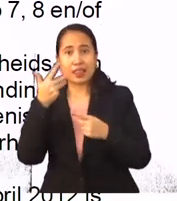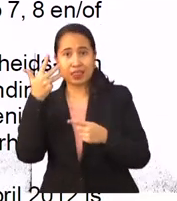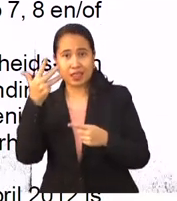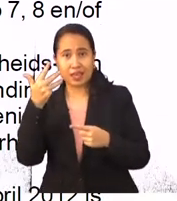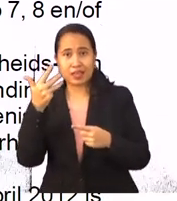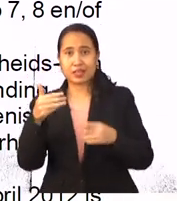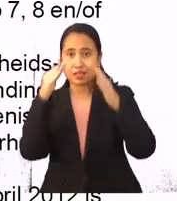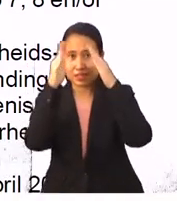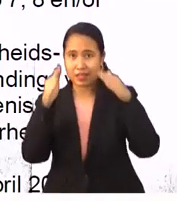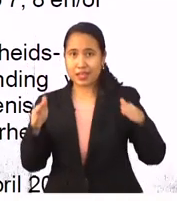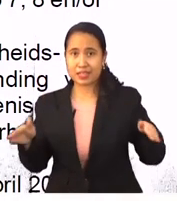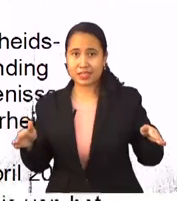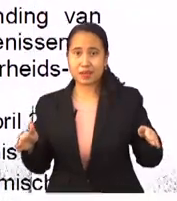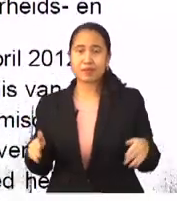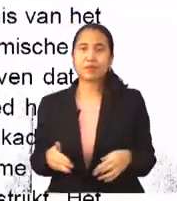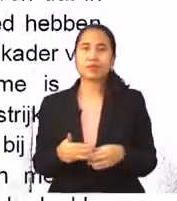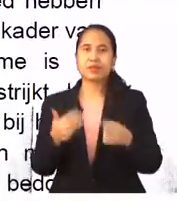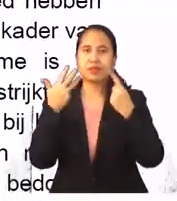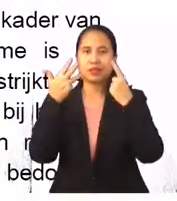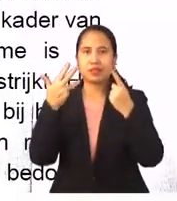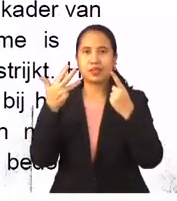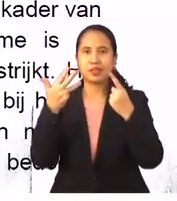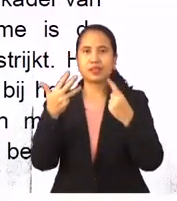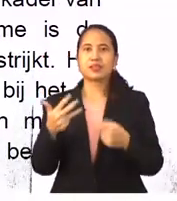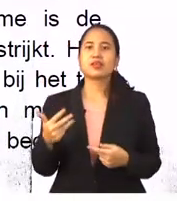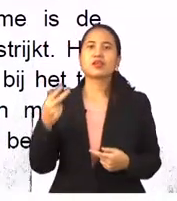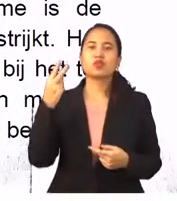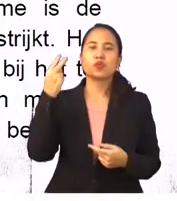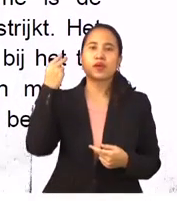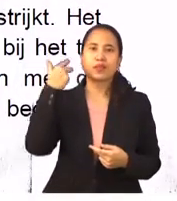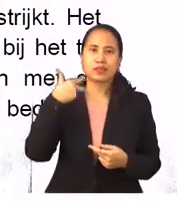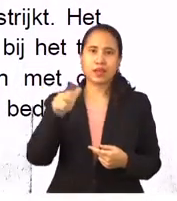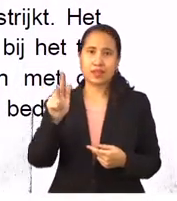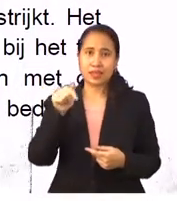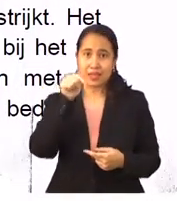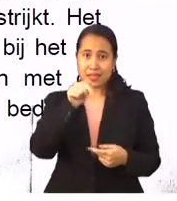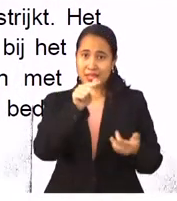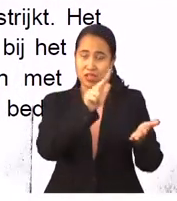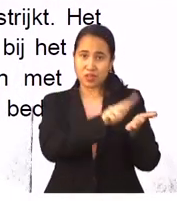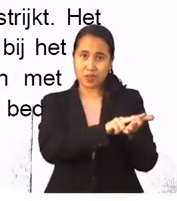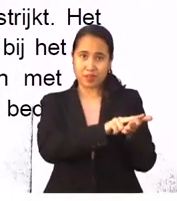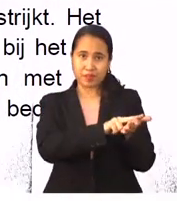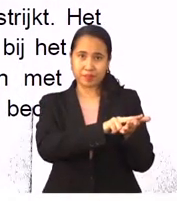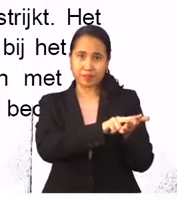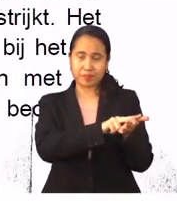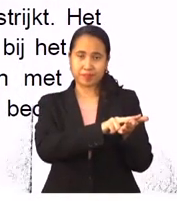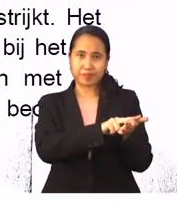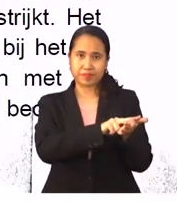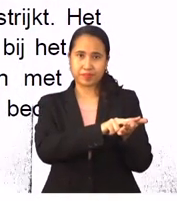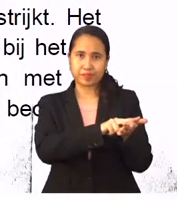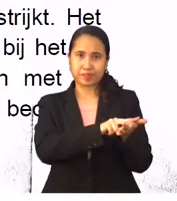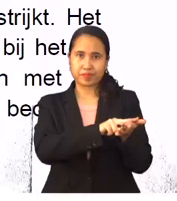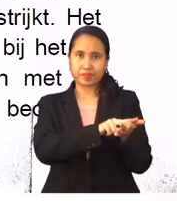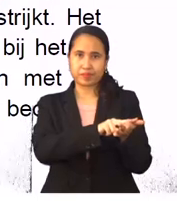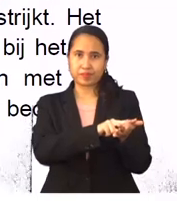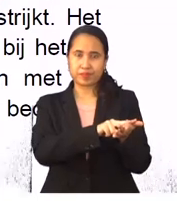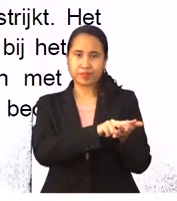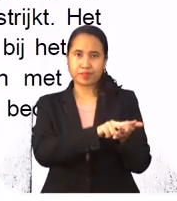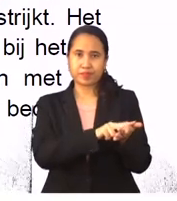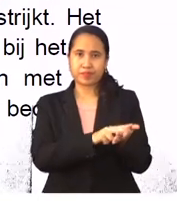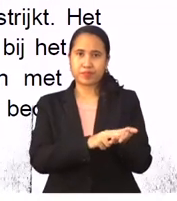1982. En met betrekking tot deze artikelen kan gezegd worden dat het dus gaat om artikelen